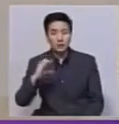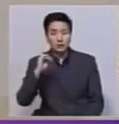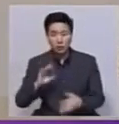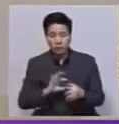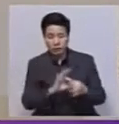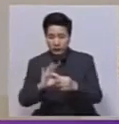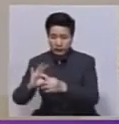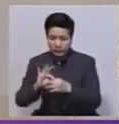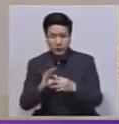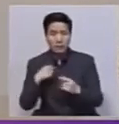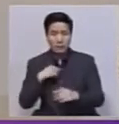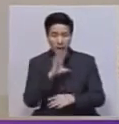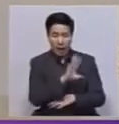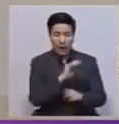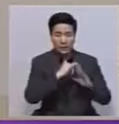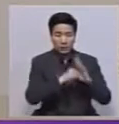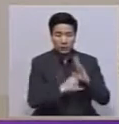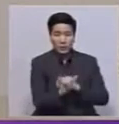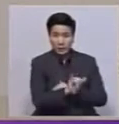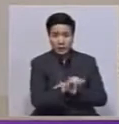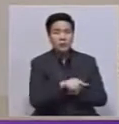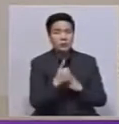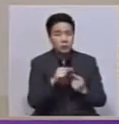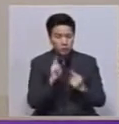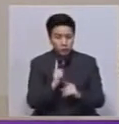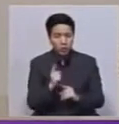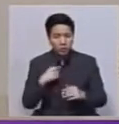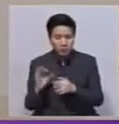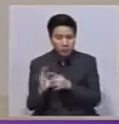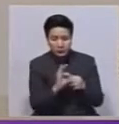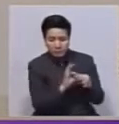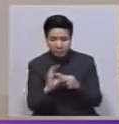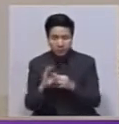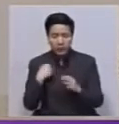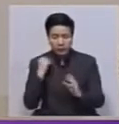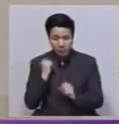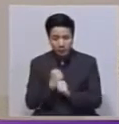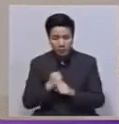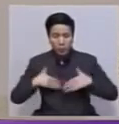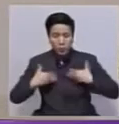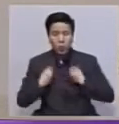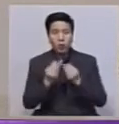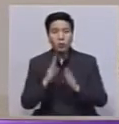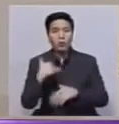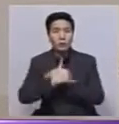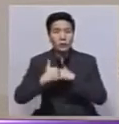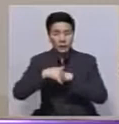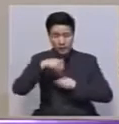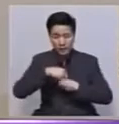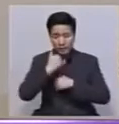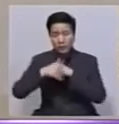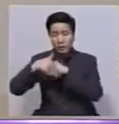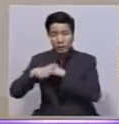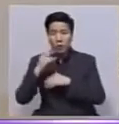ะต้องเชื่อมโยงการพัฒนากับอีก5จังหวัดโดยจะมีการอำนวยความสะดวกให้กับผู้ประกอบการทั้งในและต่างประเทศและดูแลประชาช